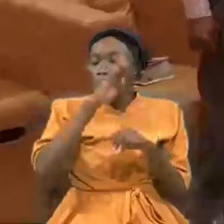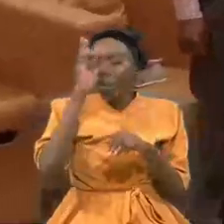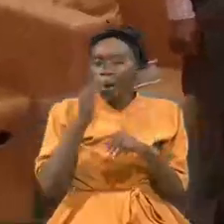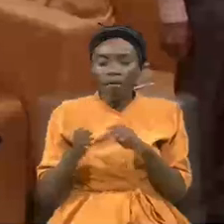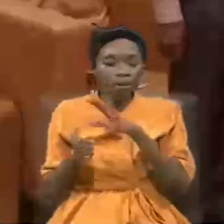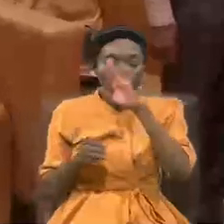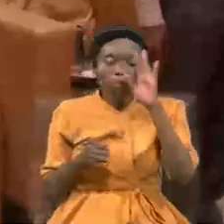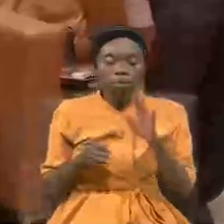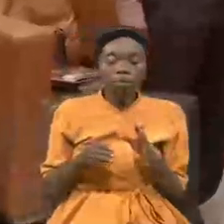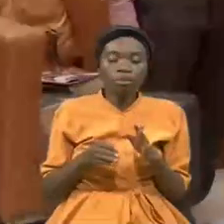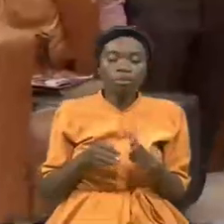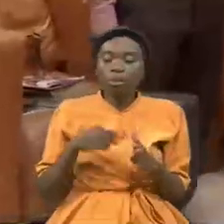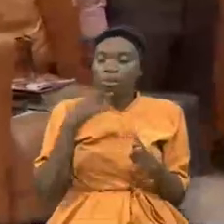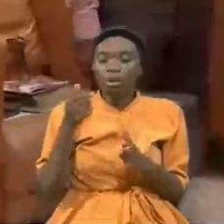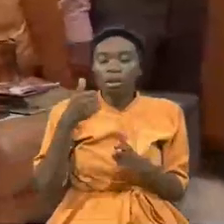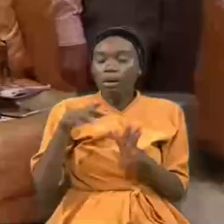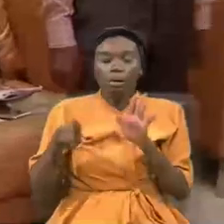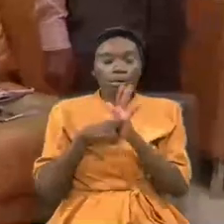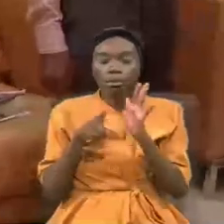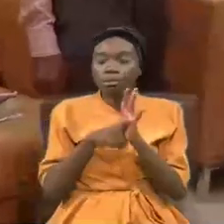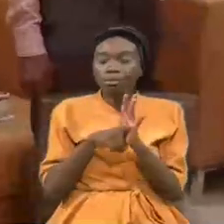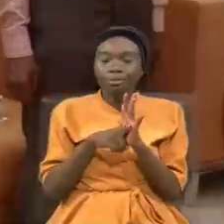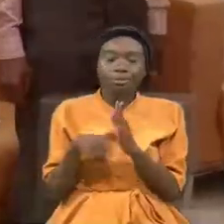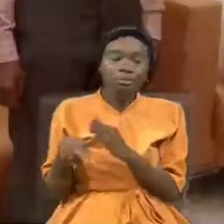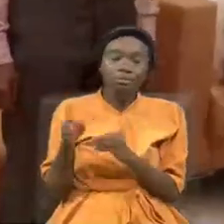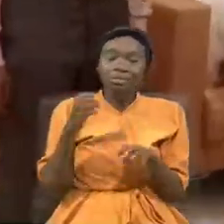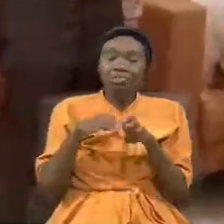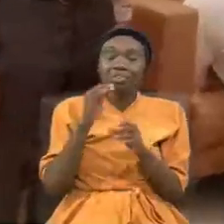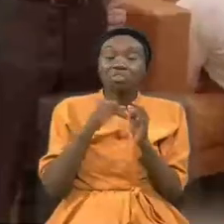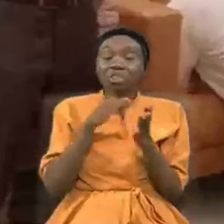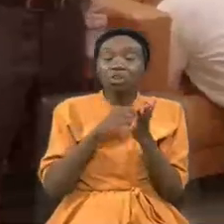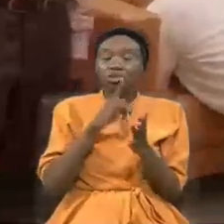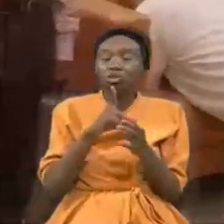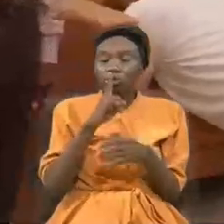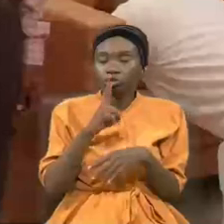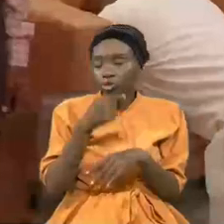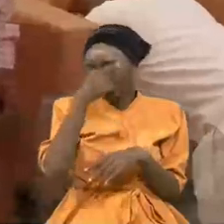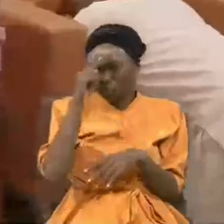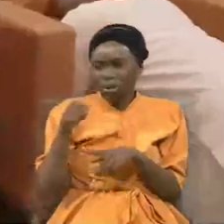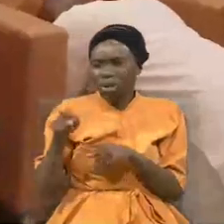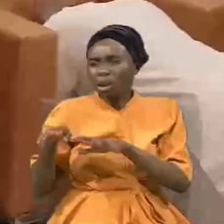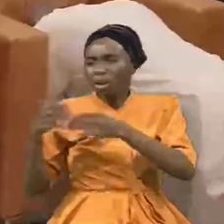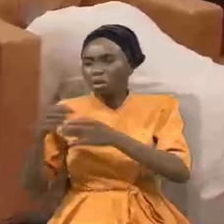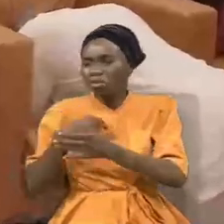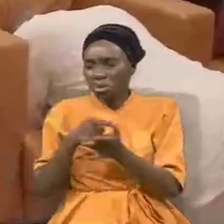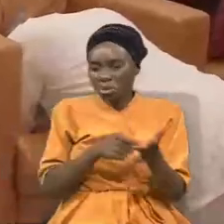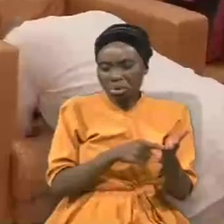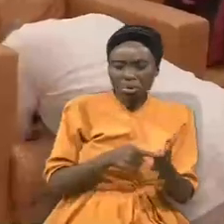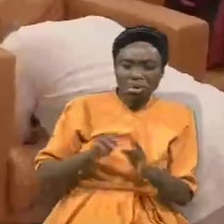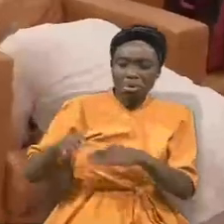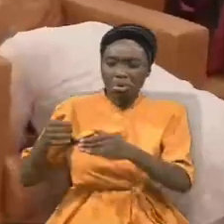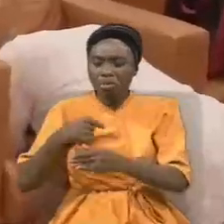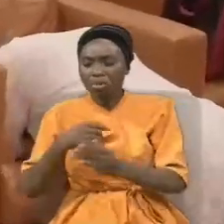peux jamais dire rien de négatif, même si c'est vrai, parce qu'ils me donne ceci et